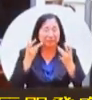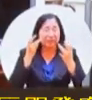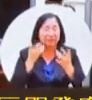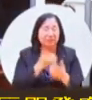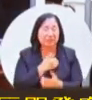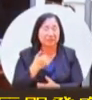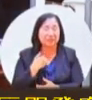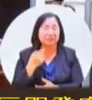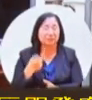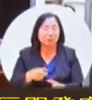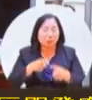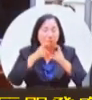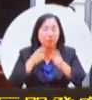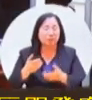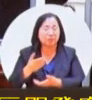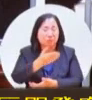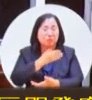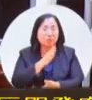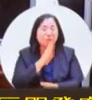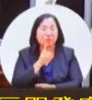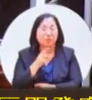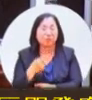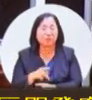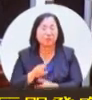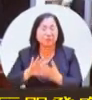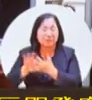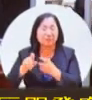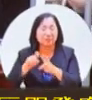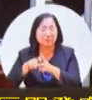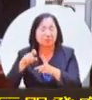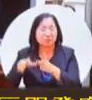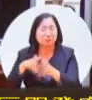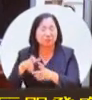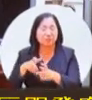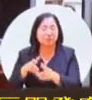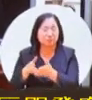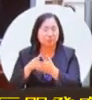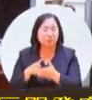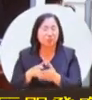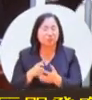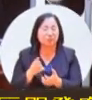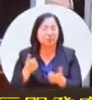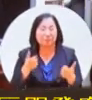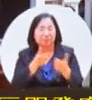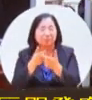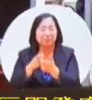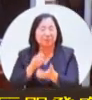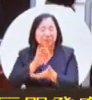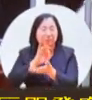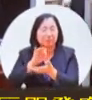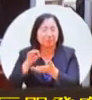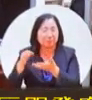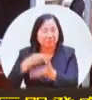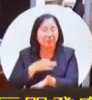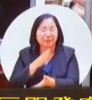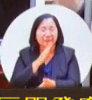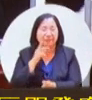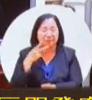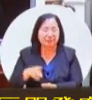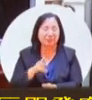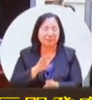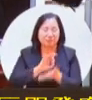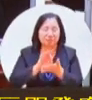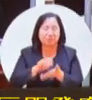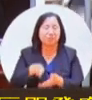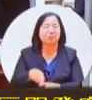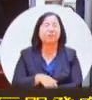来回收，让其他的工厂需要的，它来做等于卖给他， 再利用 这样再利用 再利用的概念， 对，它